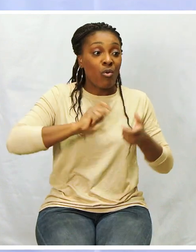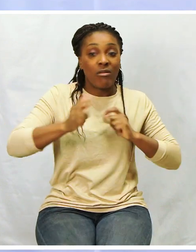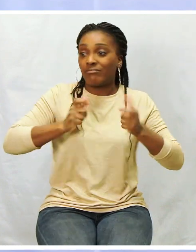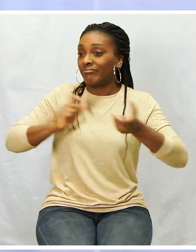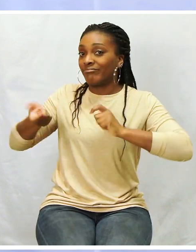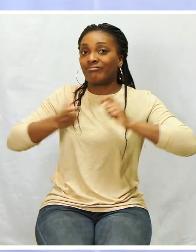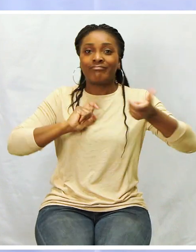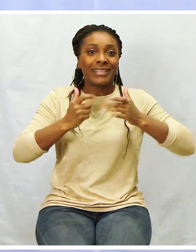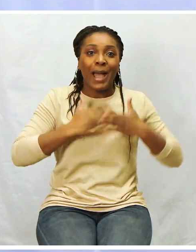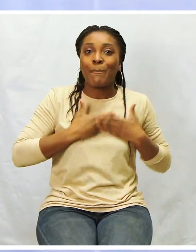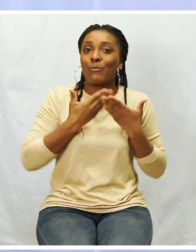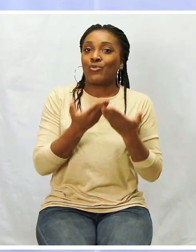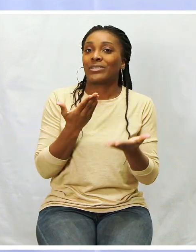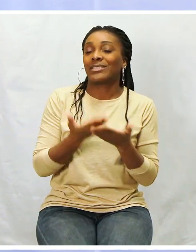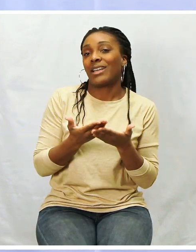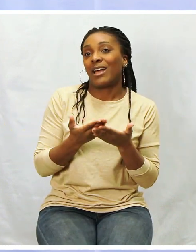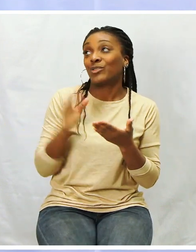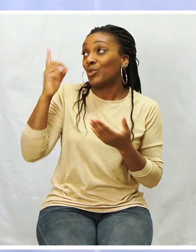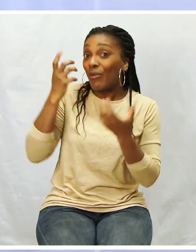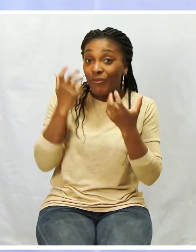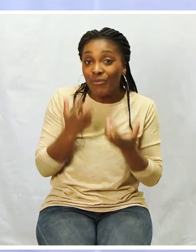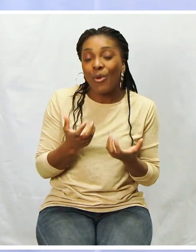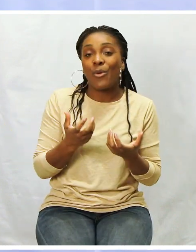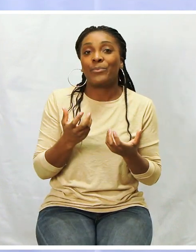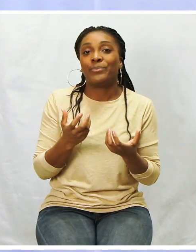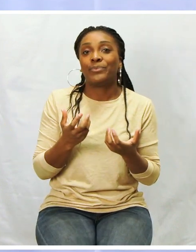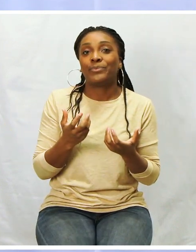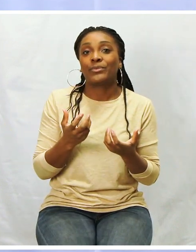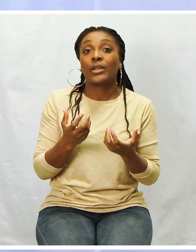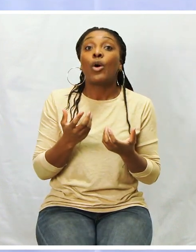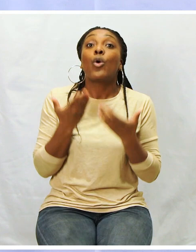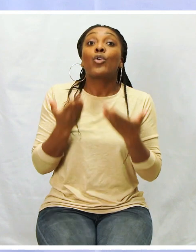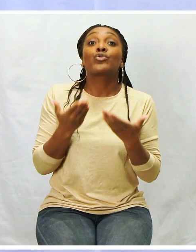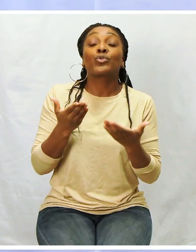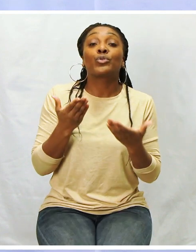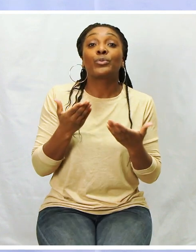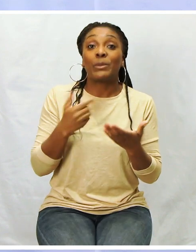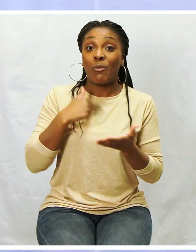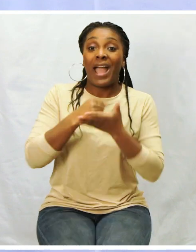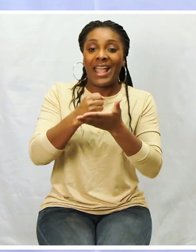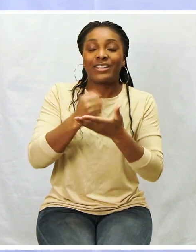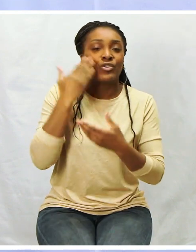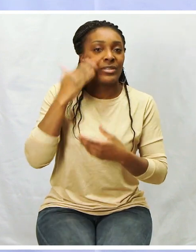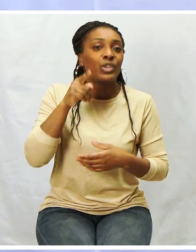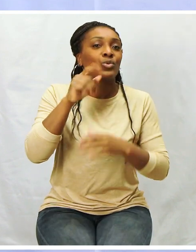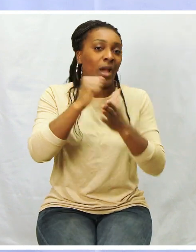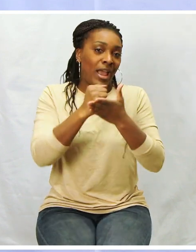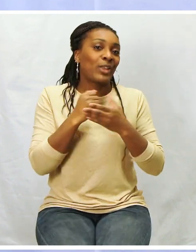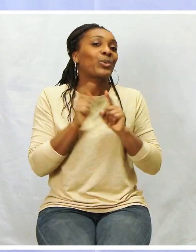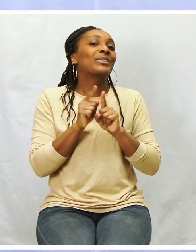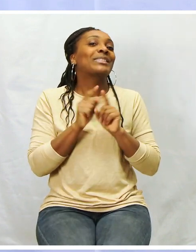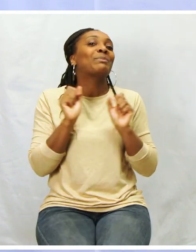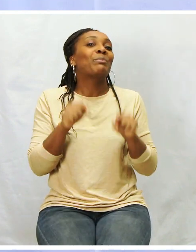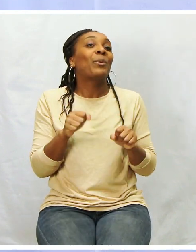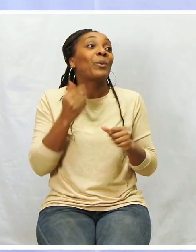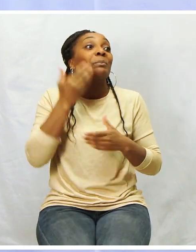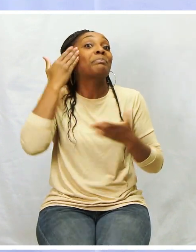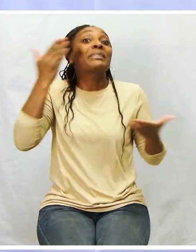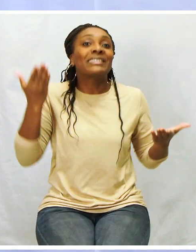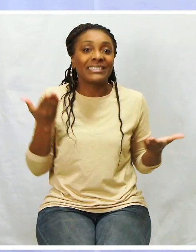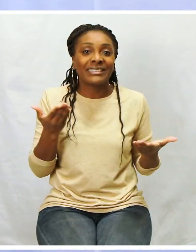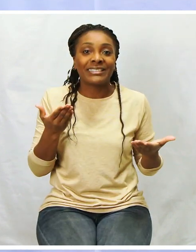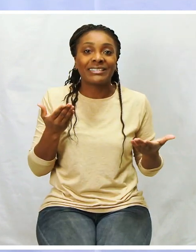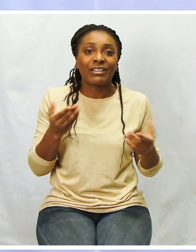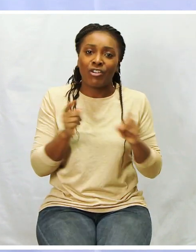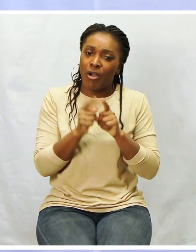dans cet amour et cette réciprocité de dire aujourd'hui c'est moi qui t'aide, je sais que demain ça peut être toi qui m'aide aussi. Et quelque part j'ai donné